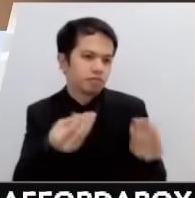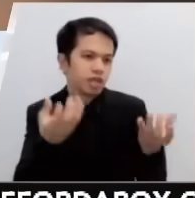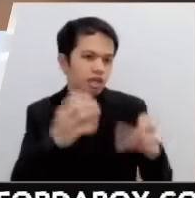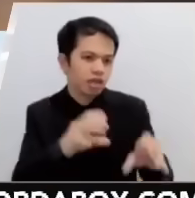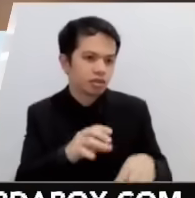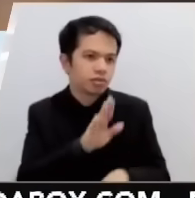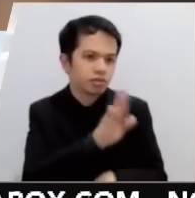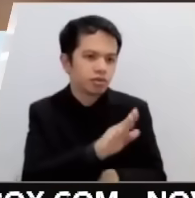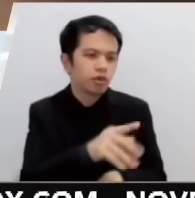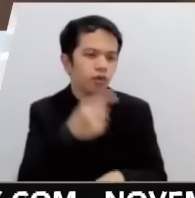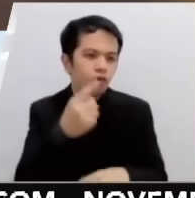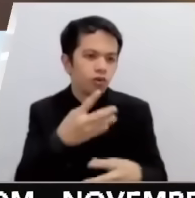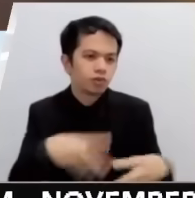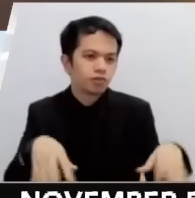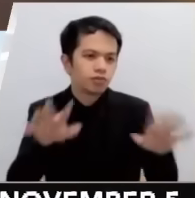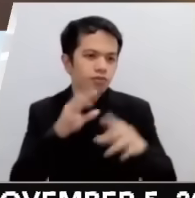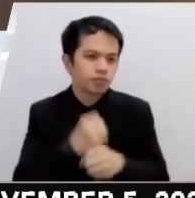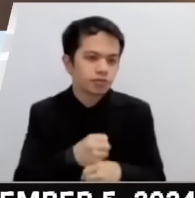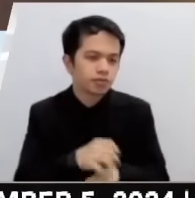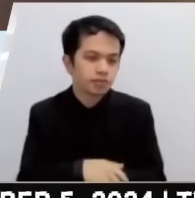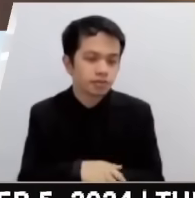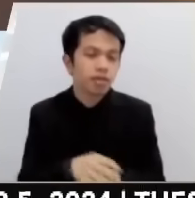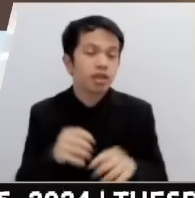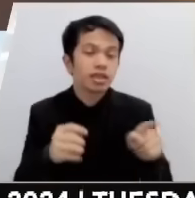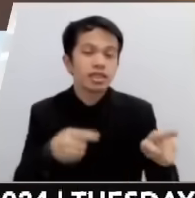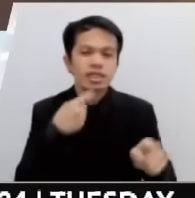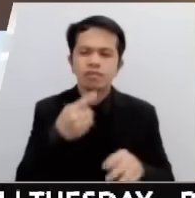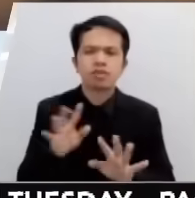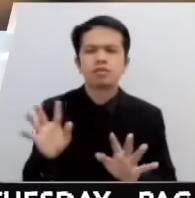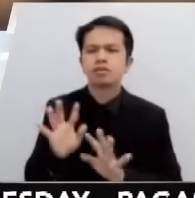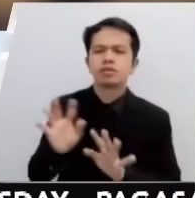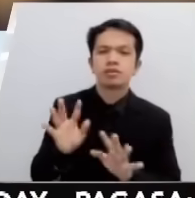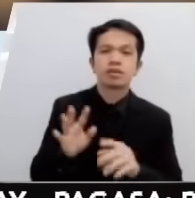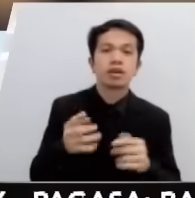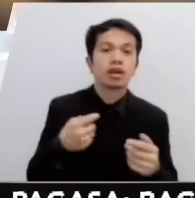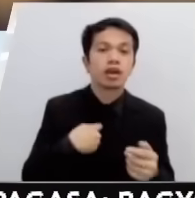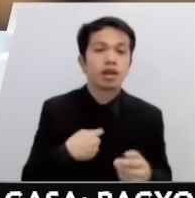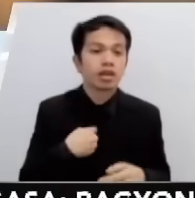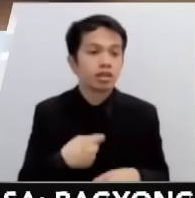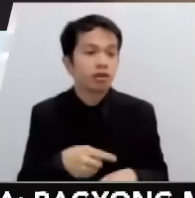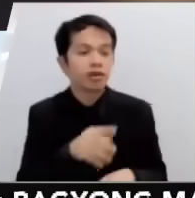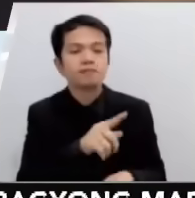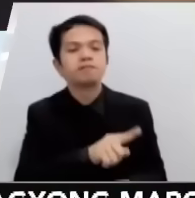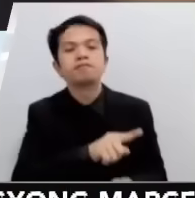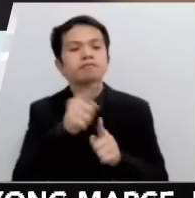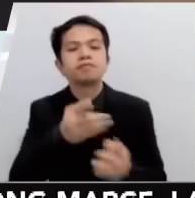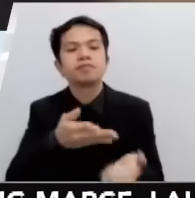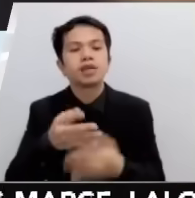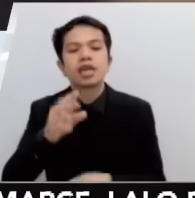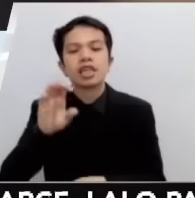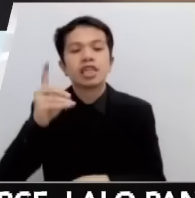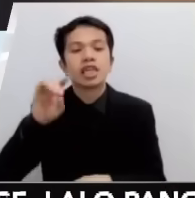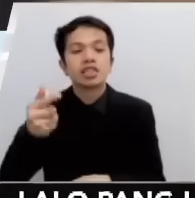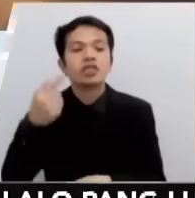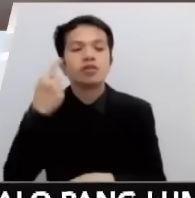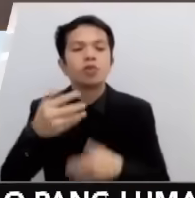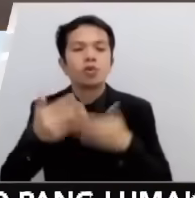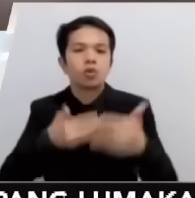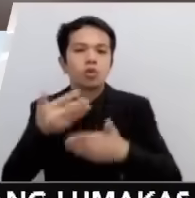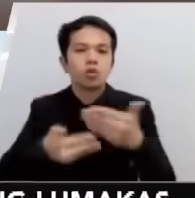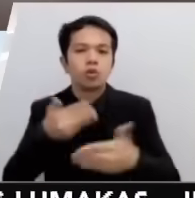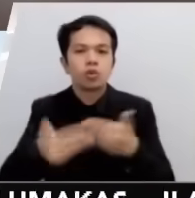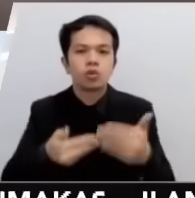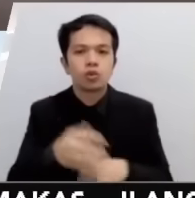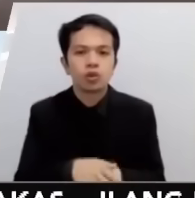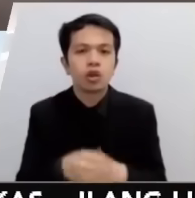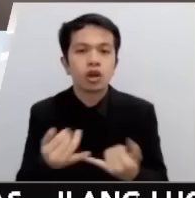matapos na ito so sabi niya sir Hwag naman po sabi ko sa cidg Dalhin mo na ito sa cidg doon para maproseso natin nakiusap